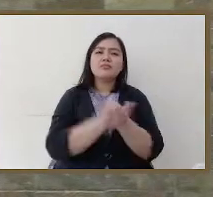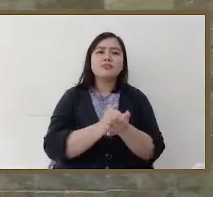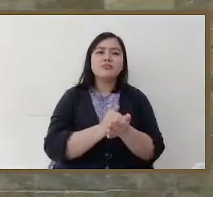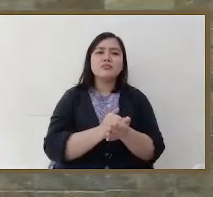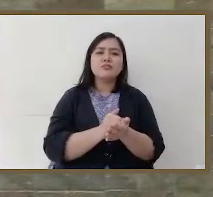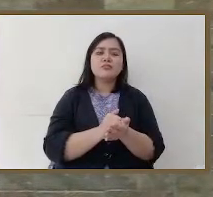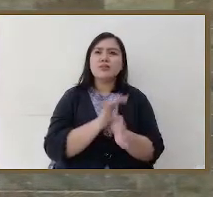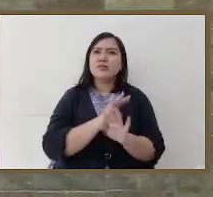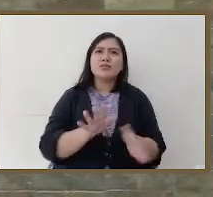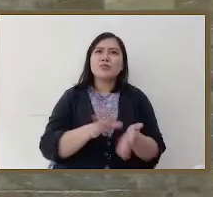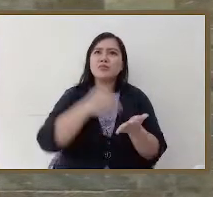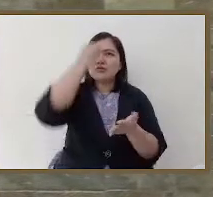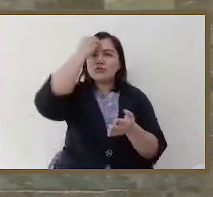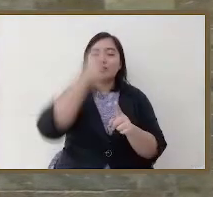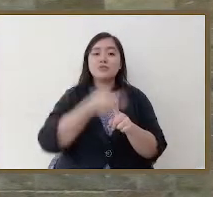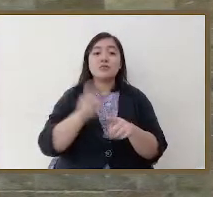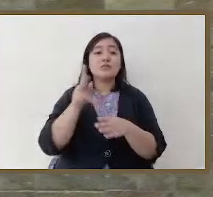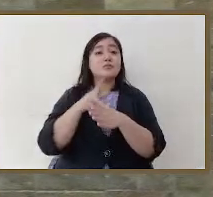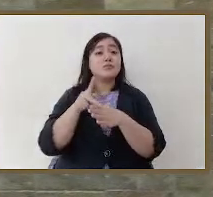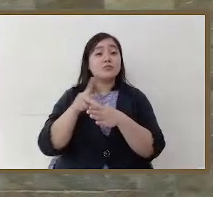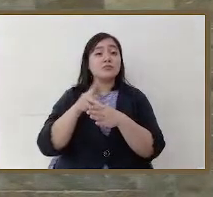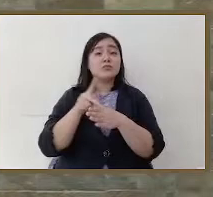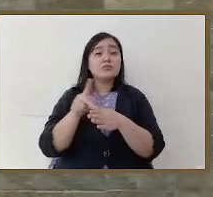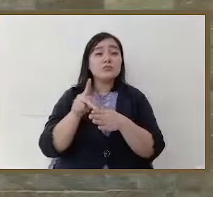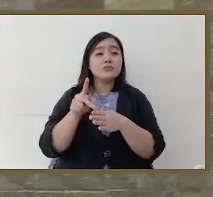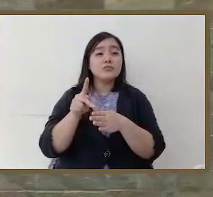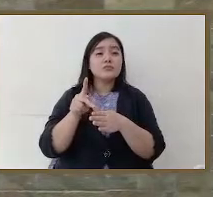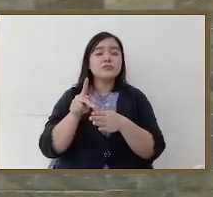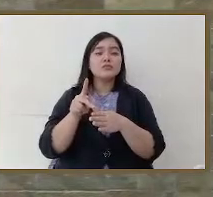Can't you make a decision for yourself?